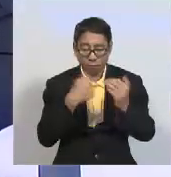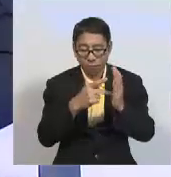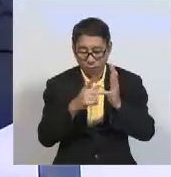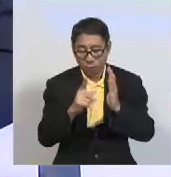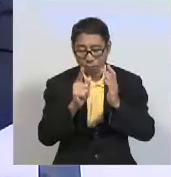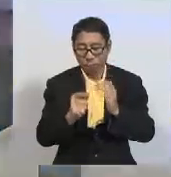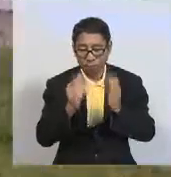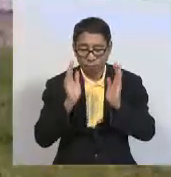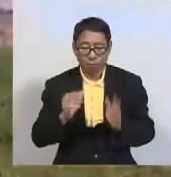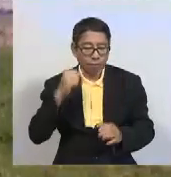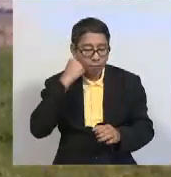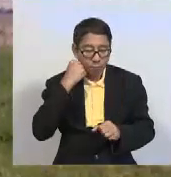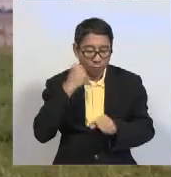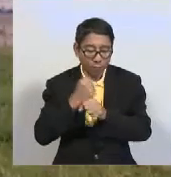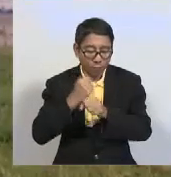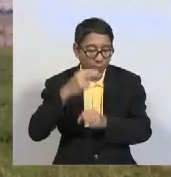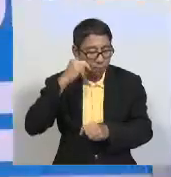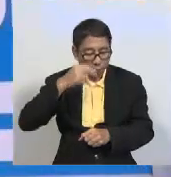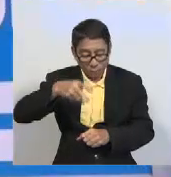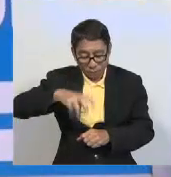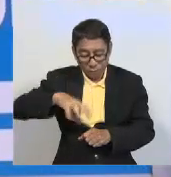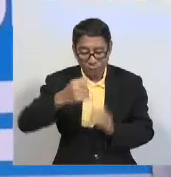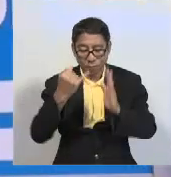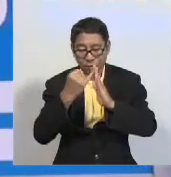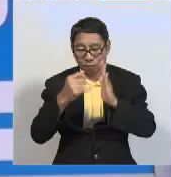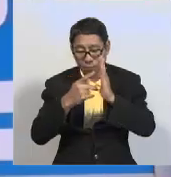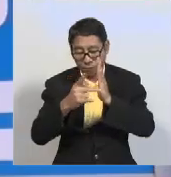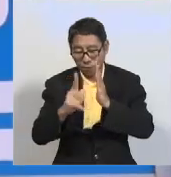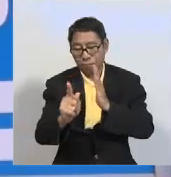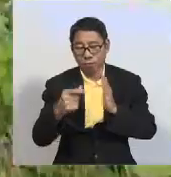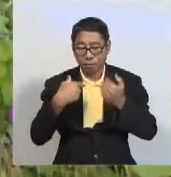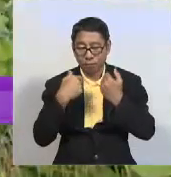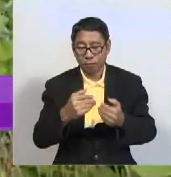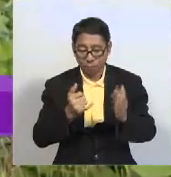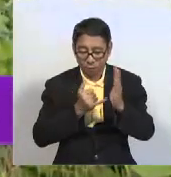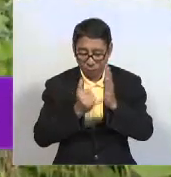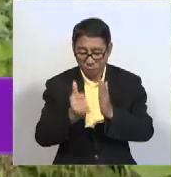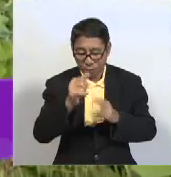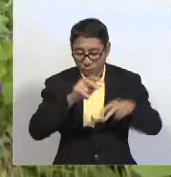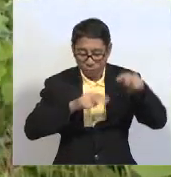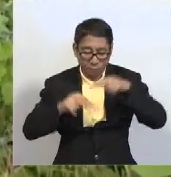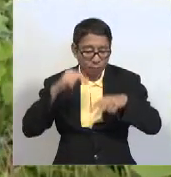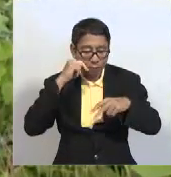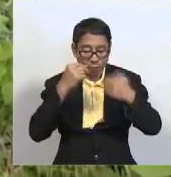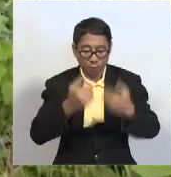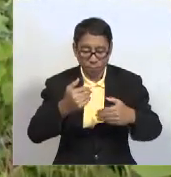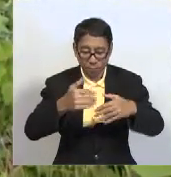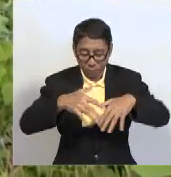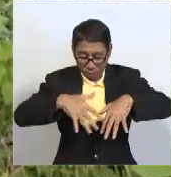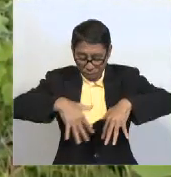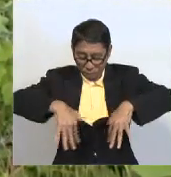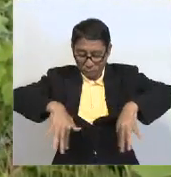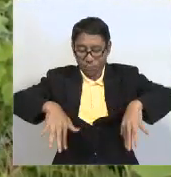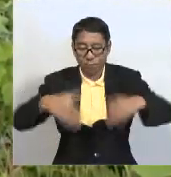โดยเจ้าหน้าที่การประปาส่วนภูมิภาคในสาขาชุมแพอำเภอชุมแพจังหวัดขอนแก่นไปลงพื้นที่ตรวจสอบปริมาณน้ำในลำน้ำเชิ